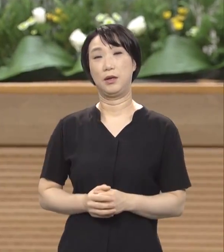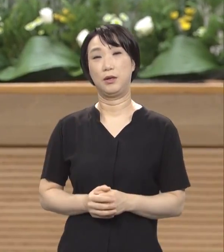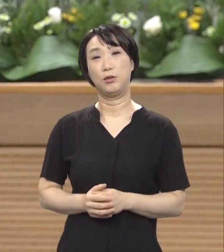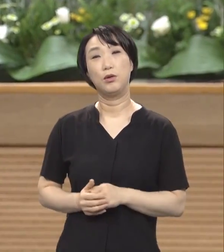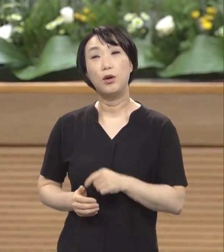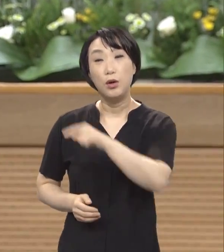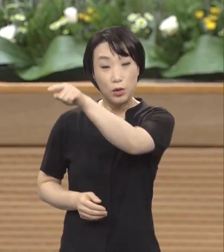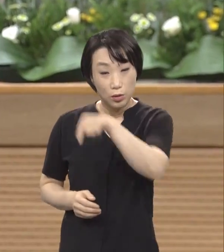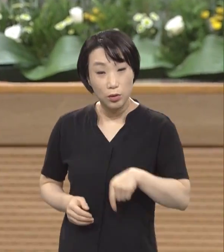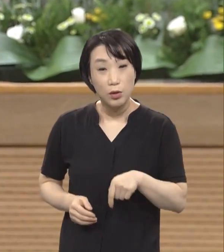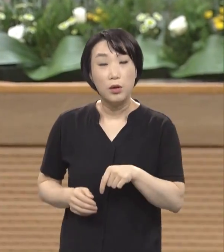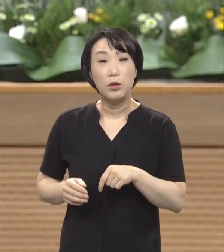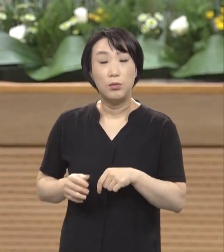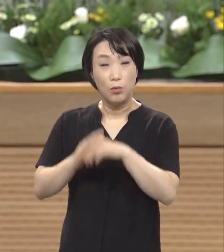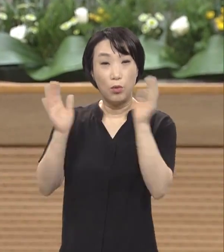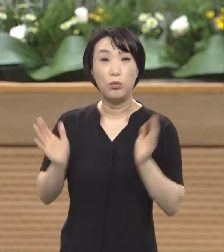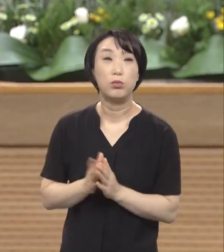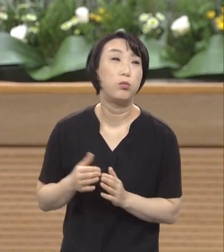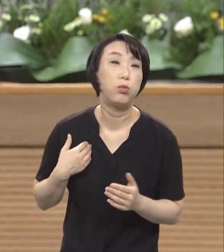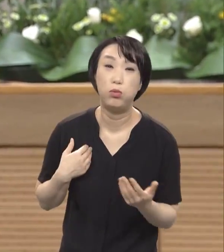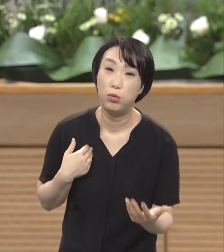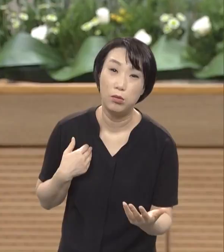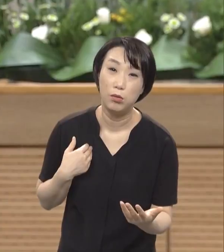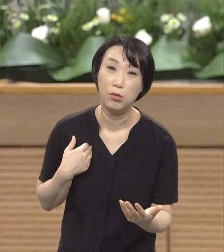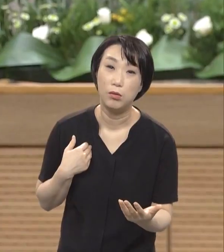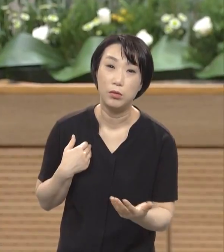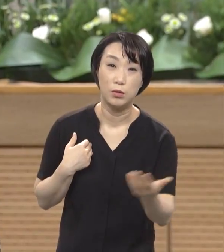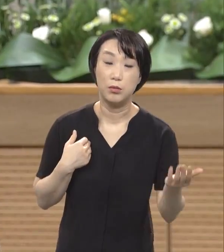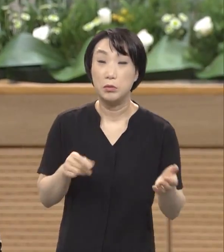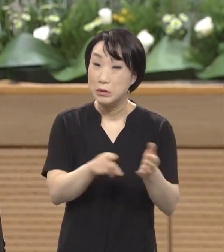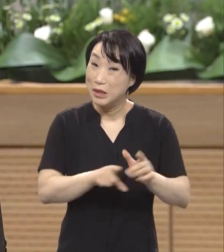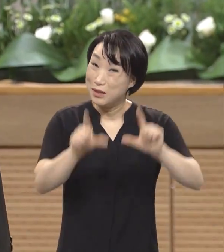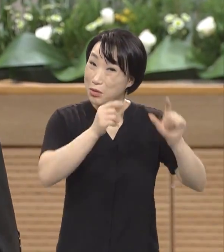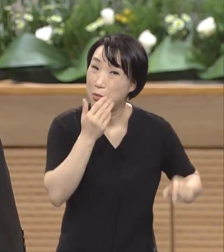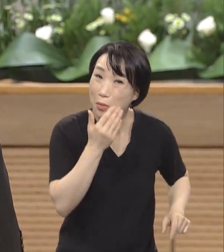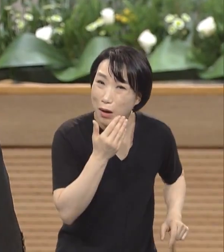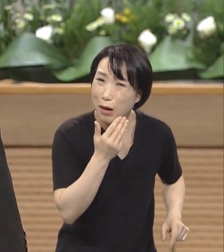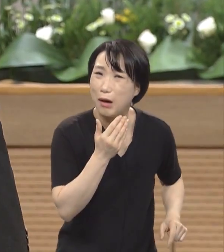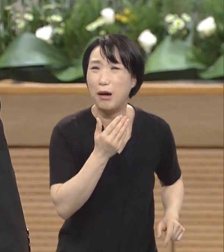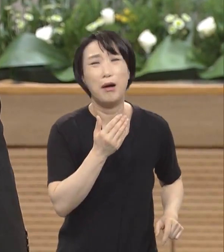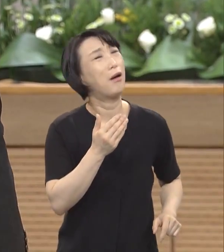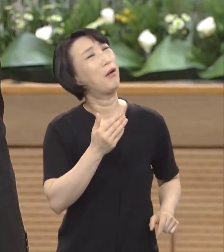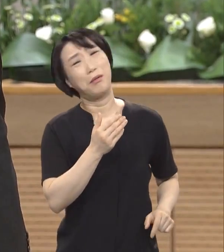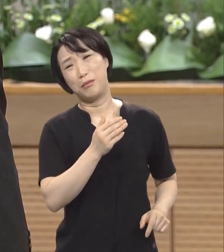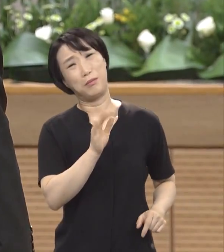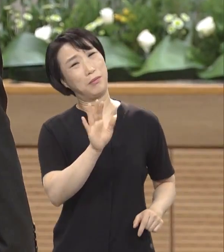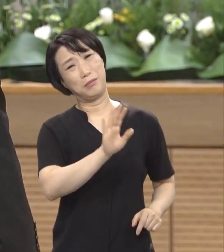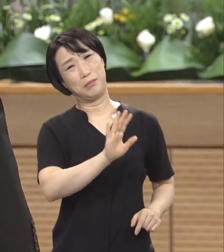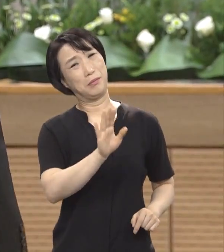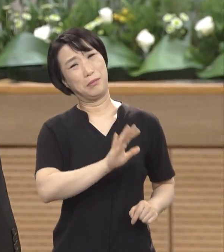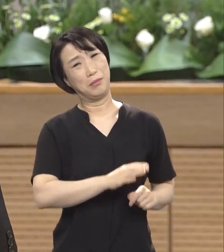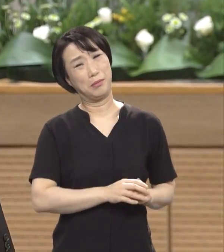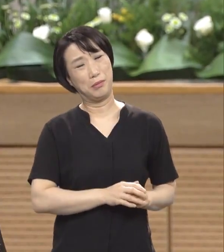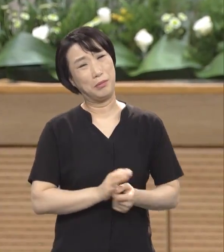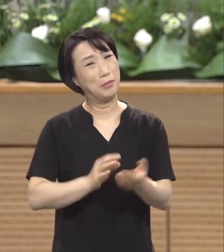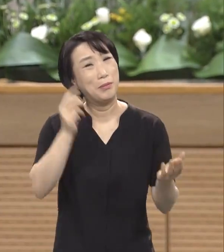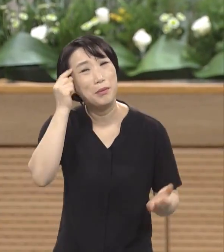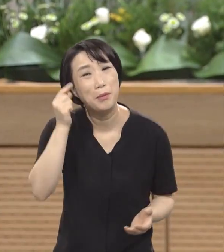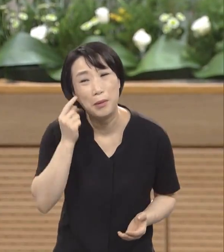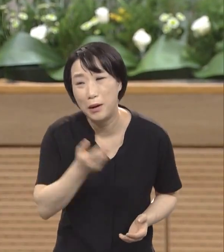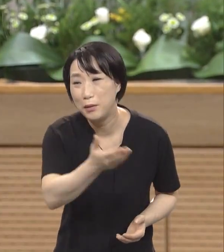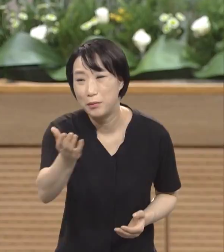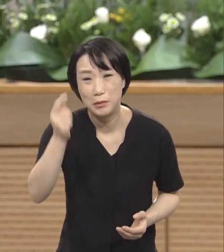이걸 모르는 사람이 어떻게 신앙생활을 할 수 있는가? 응? 판단 한번